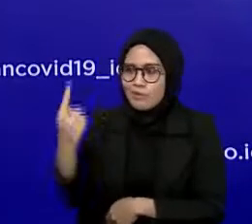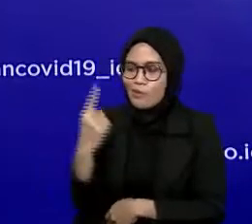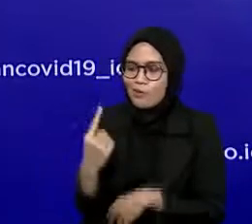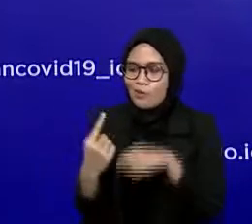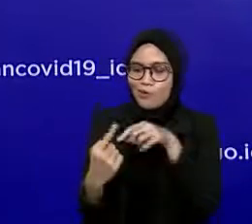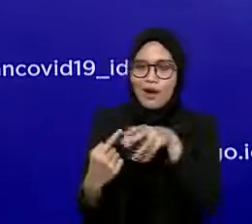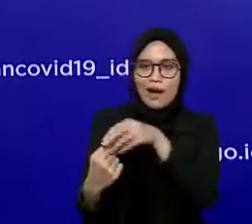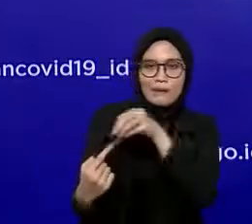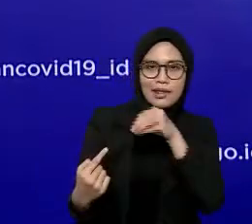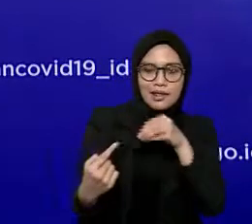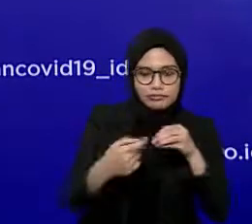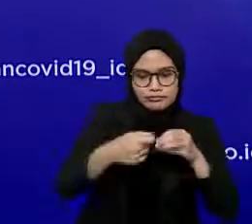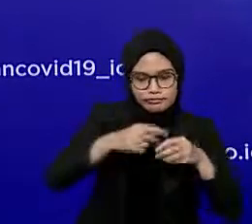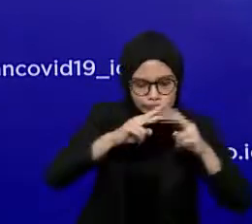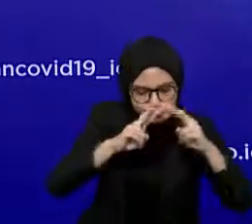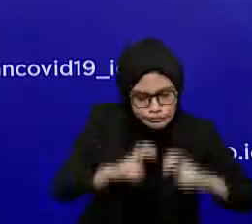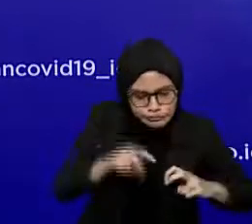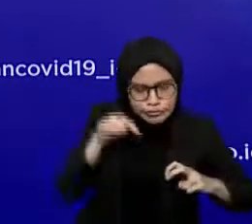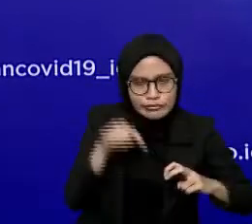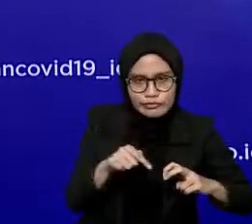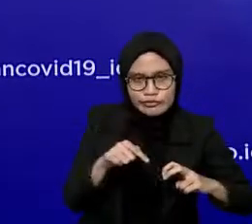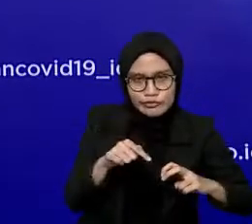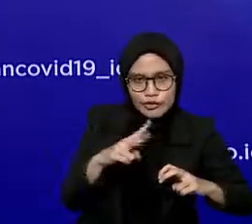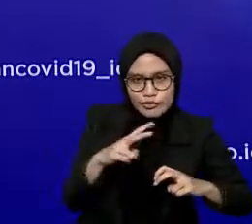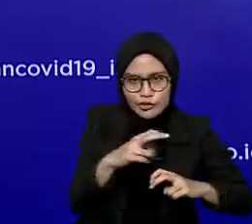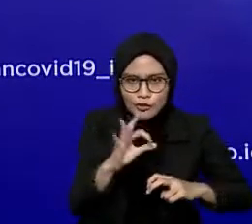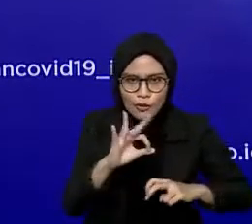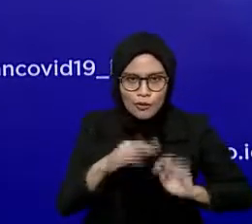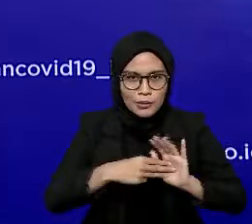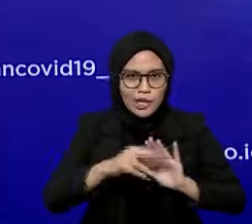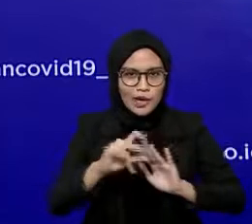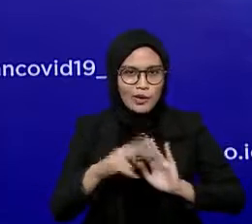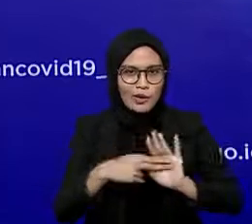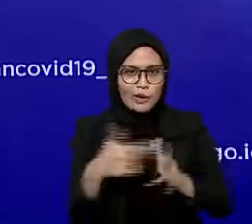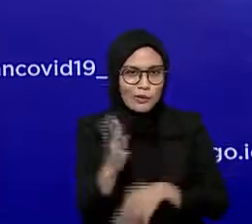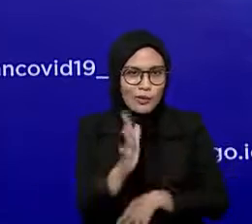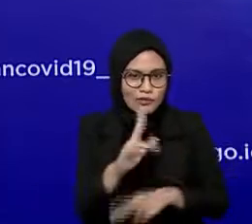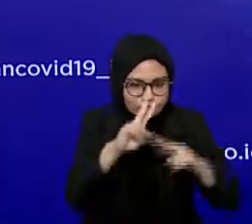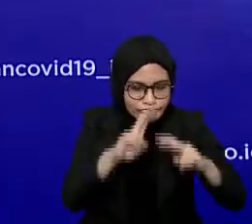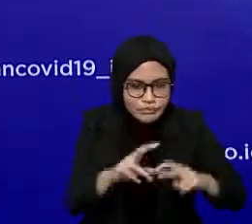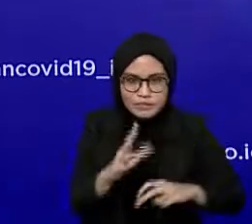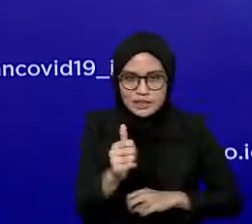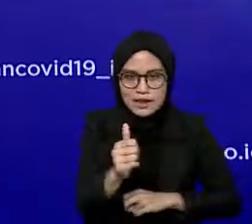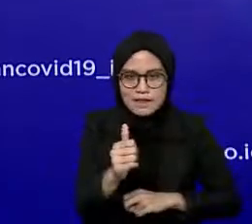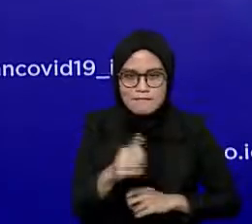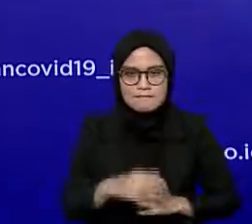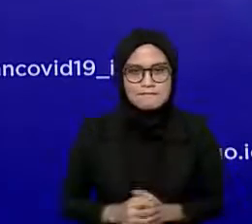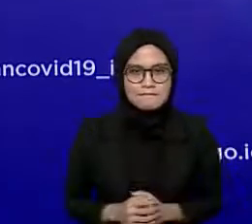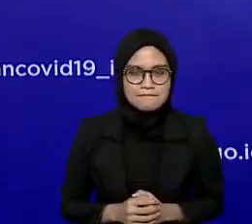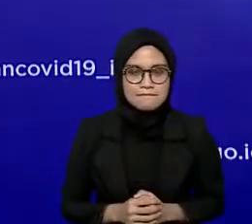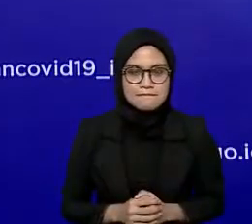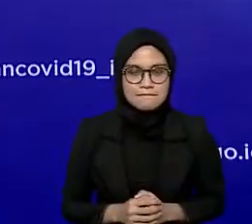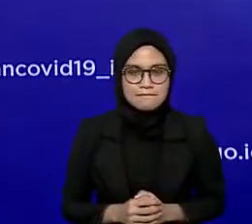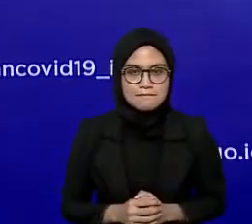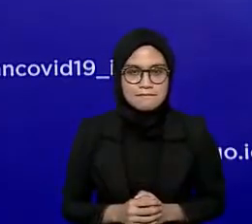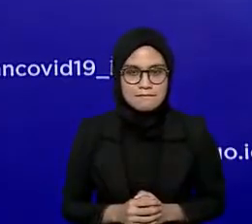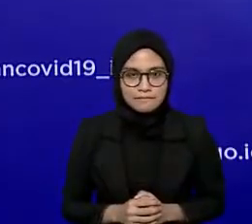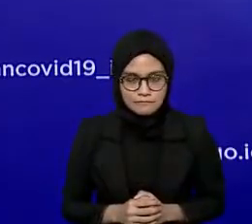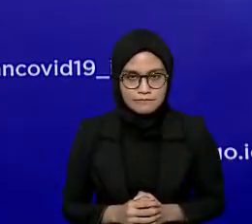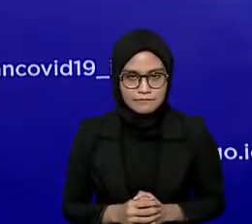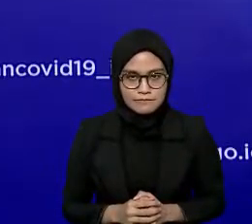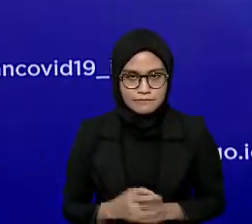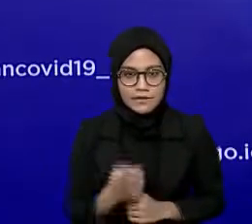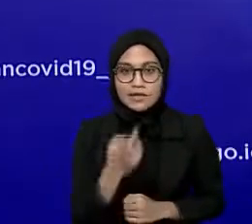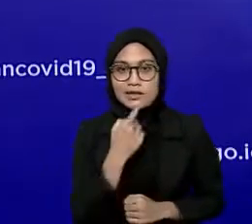mengalami transmisi komunitas akibat varian Omikron. Selain itu, untuk mendukung kebijakan